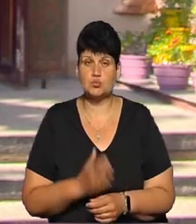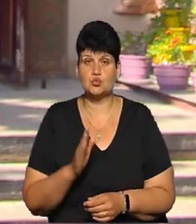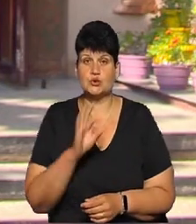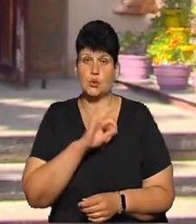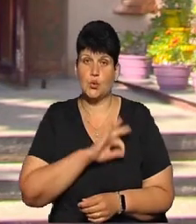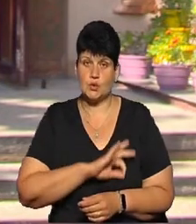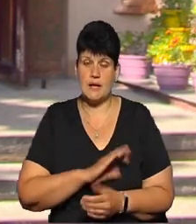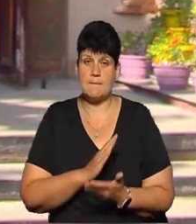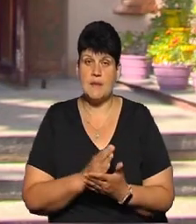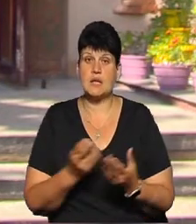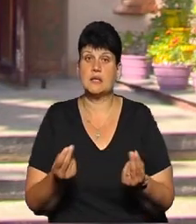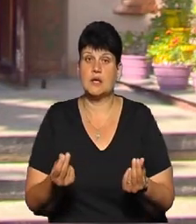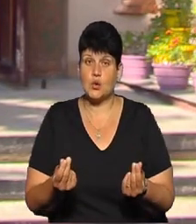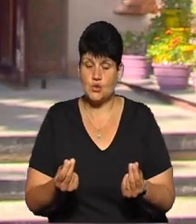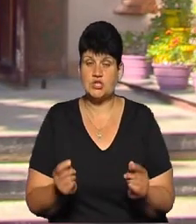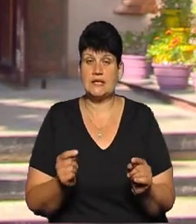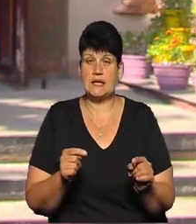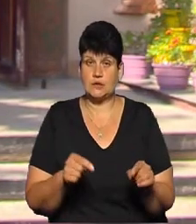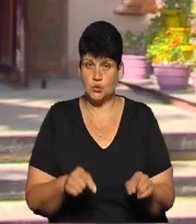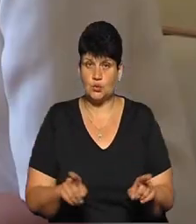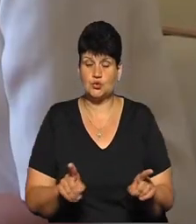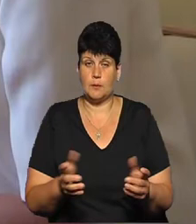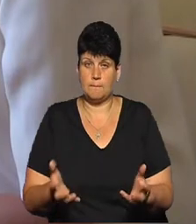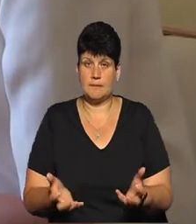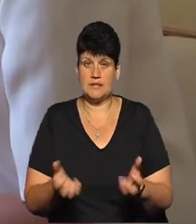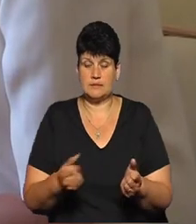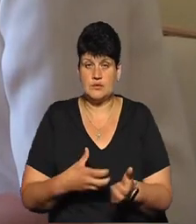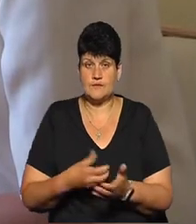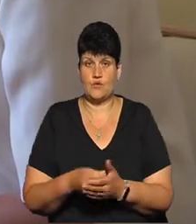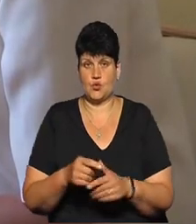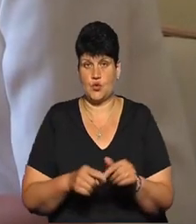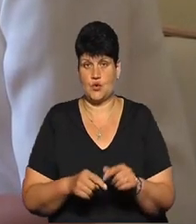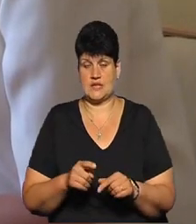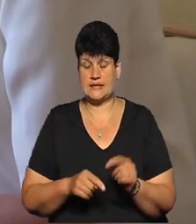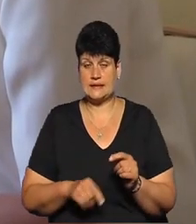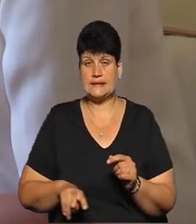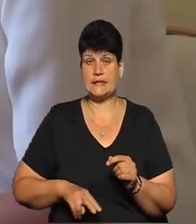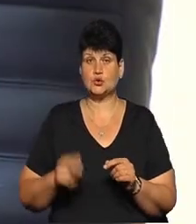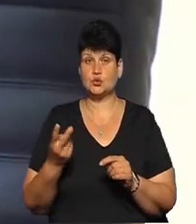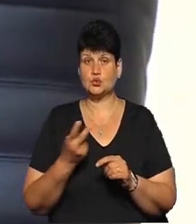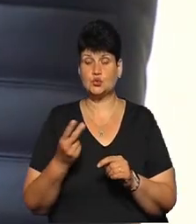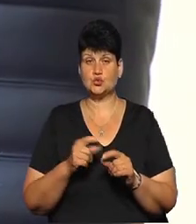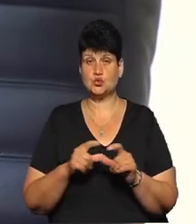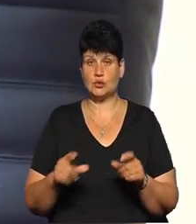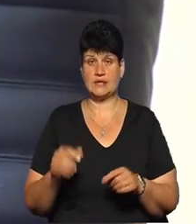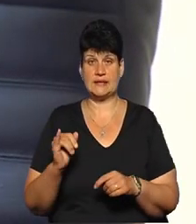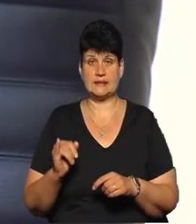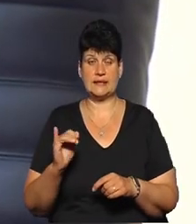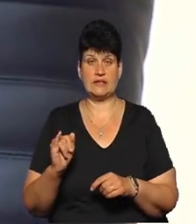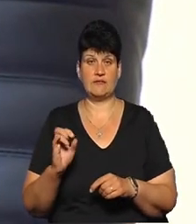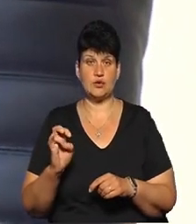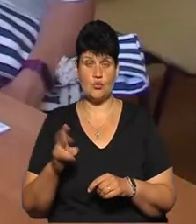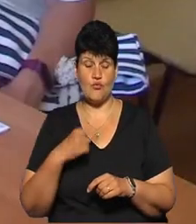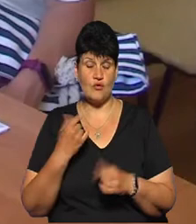гроші для того, щоб підтримувати свою родину. Директорка другої школи Інна Іванюк каже, наразі у школі немає